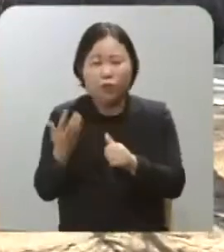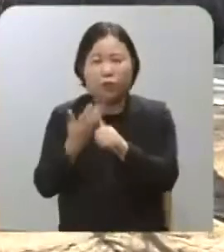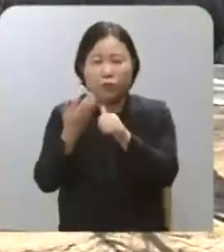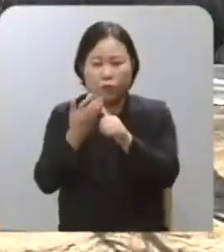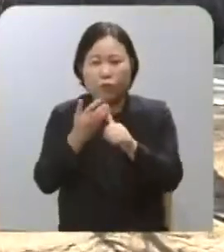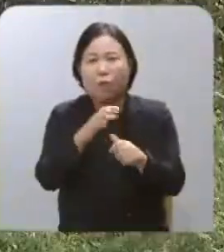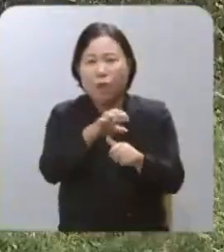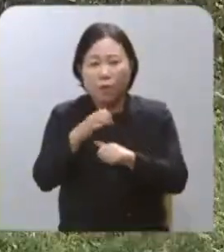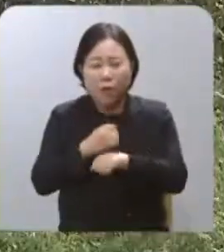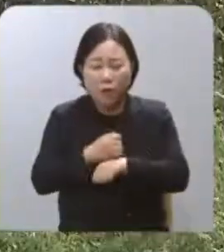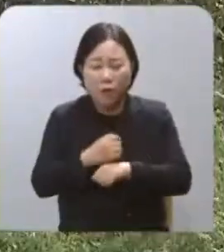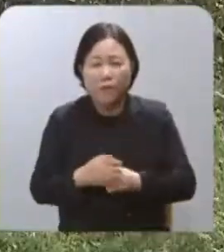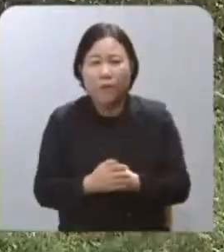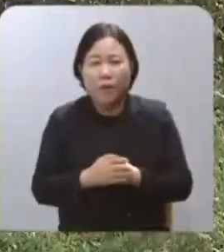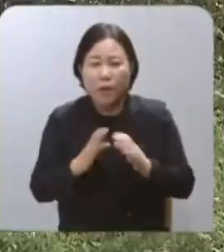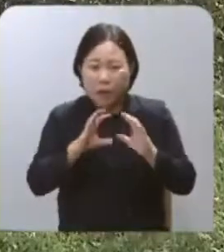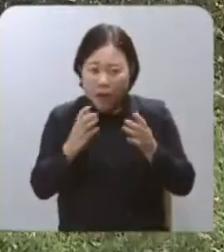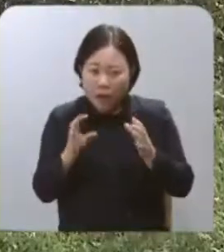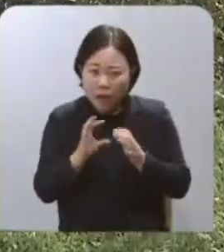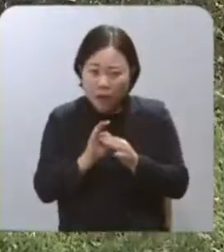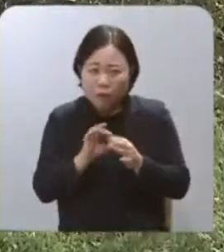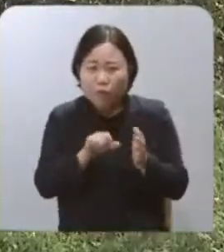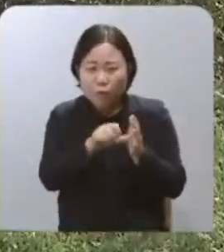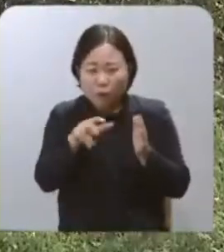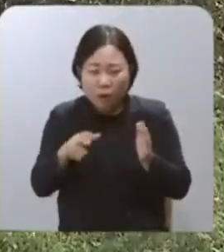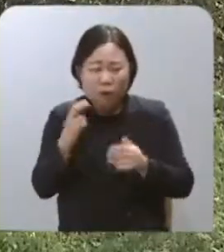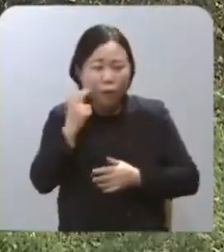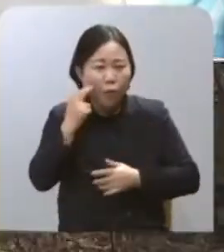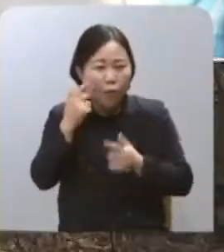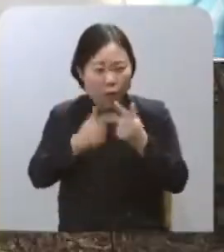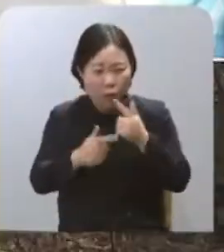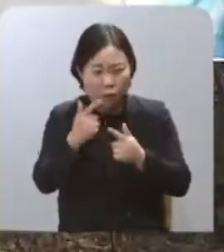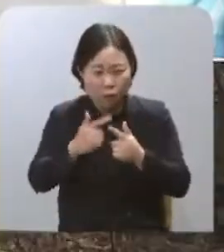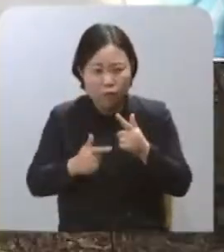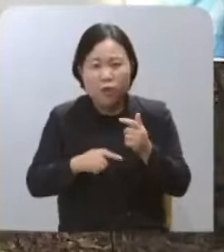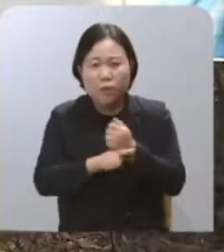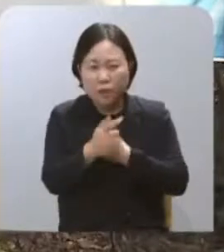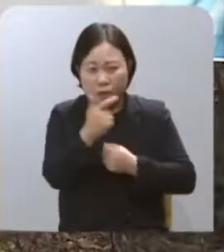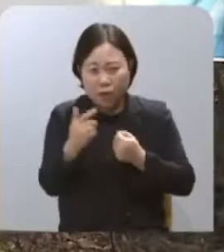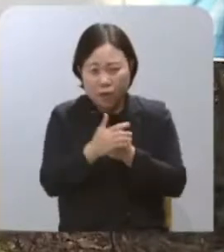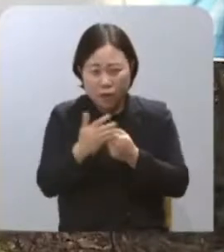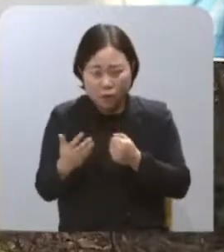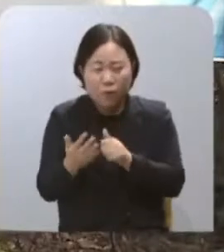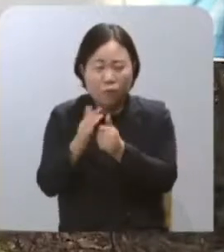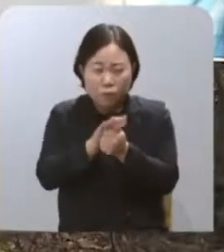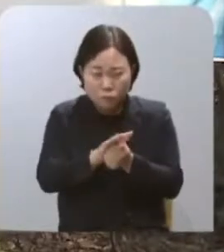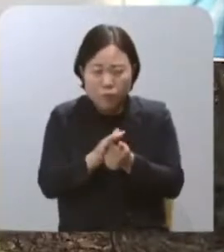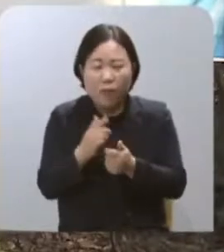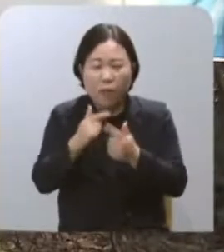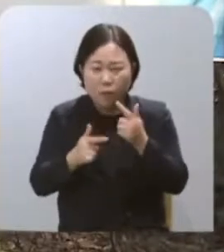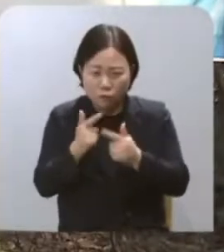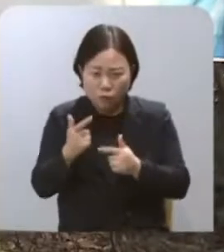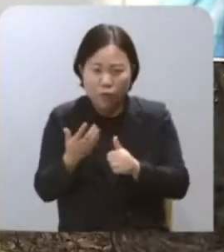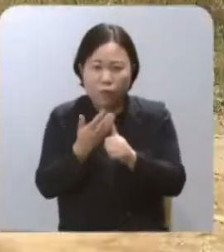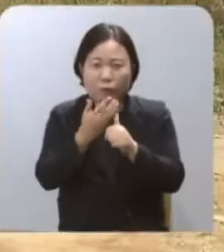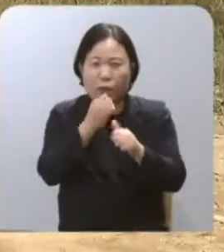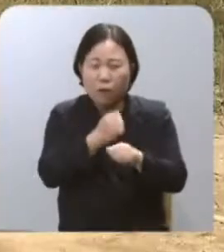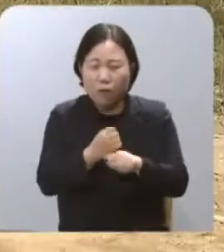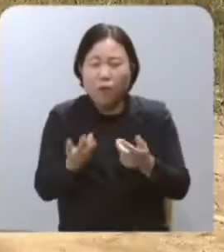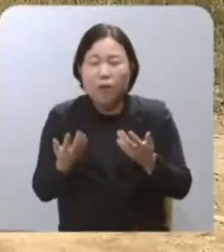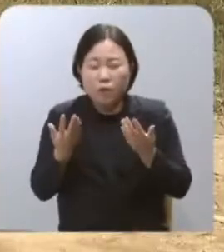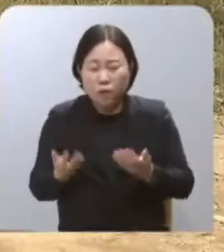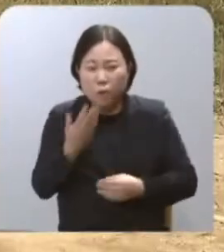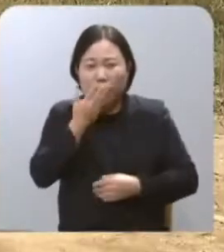밝혔습니다 나라의 소나무 라는 정리 품종의 상징성이 큰 만큼 춤 우도 하고 쉴 수도 있는 자연 공원으로